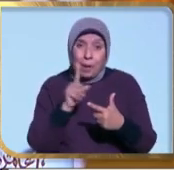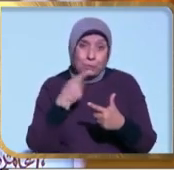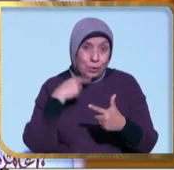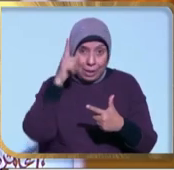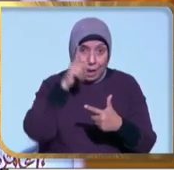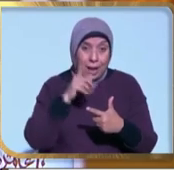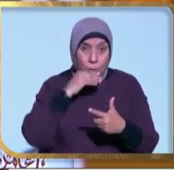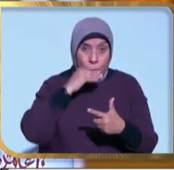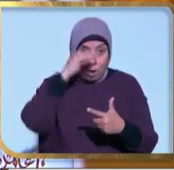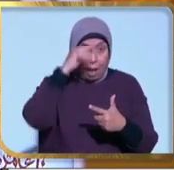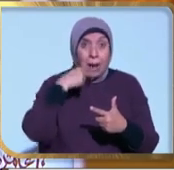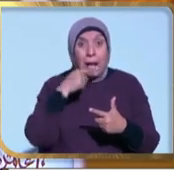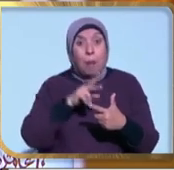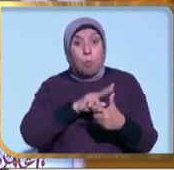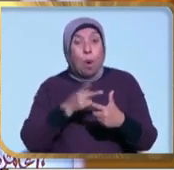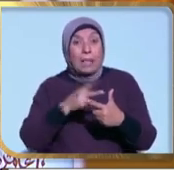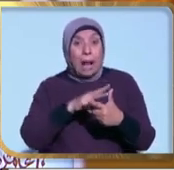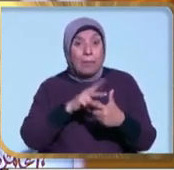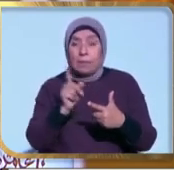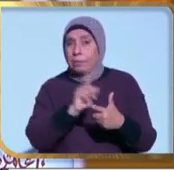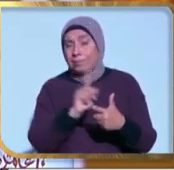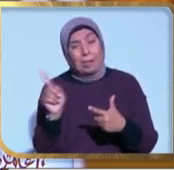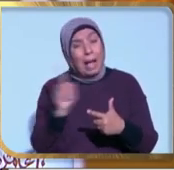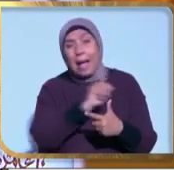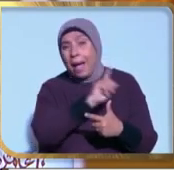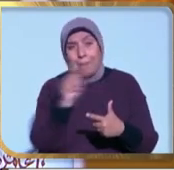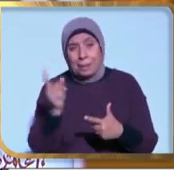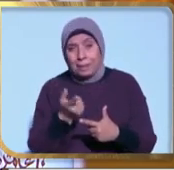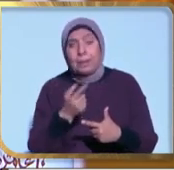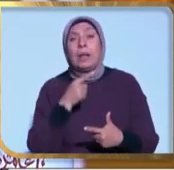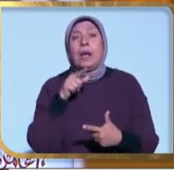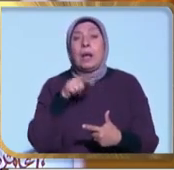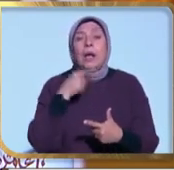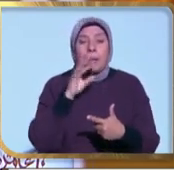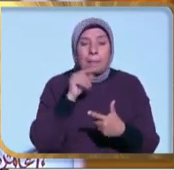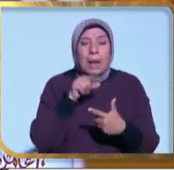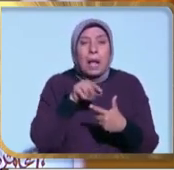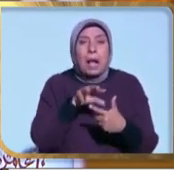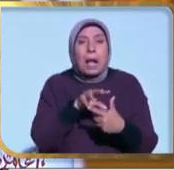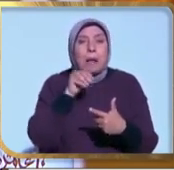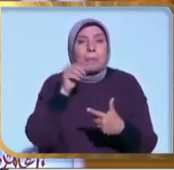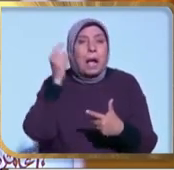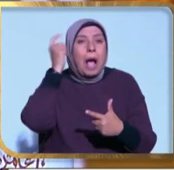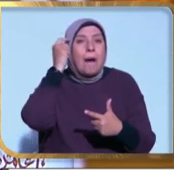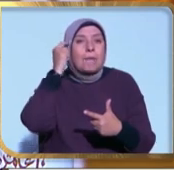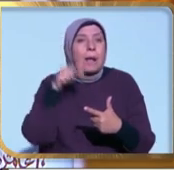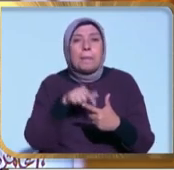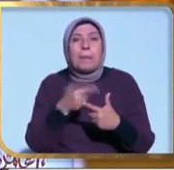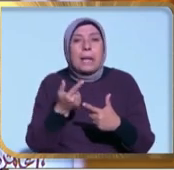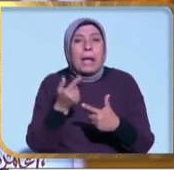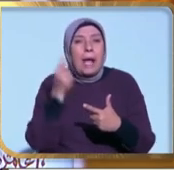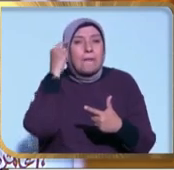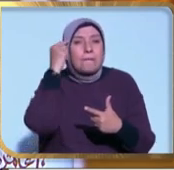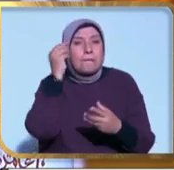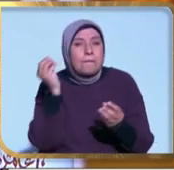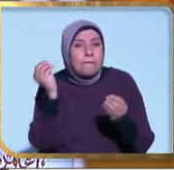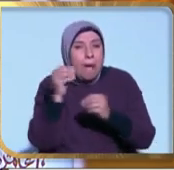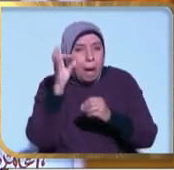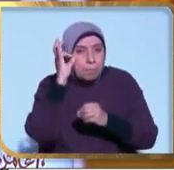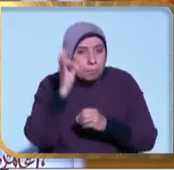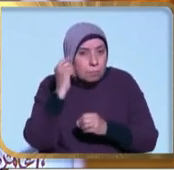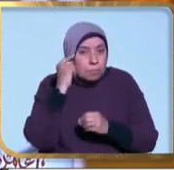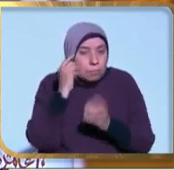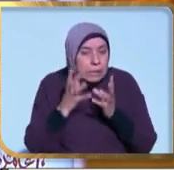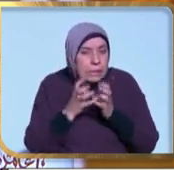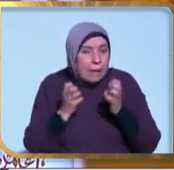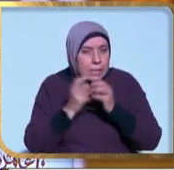محال لكن لما هقرا القران الكريم واجت المعاني منه هشوف ده لكن لما اقرا القران الكريم